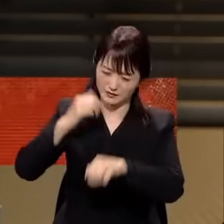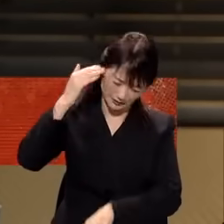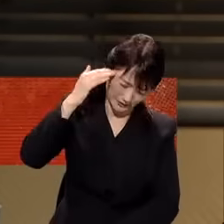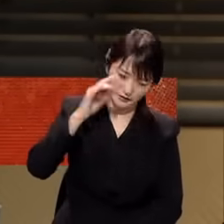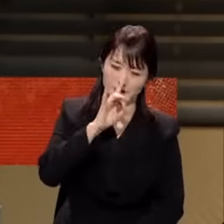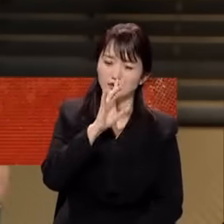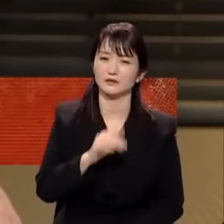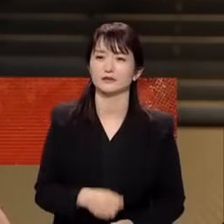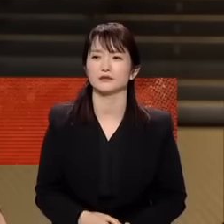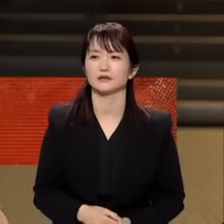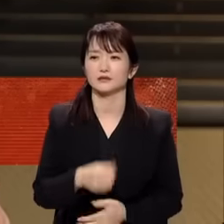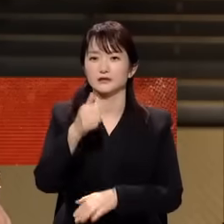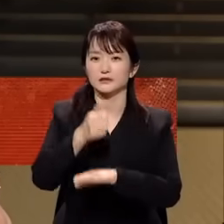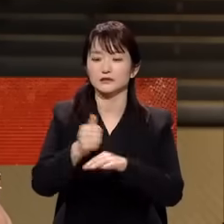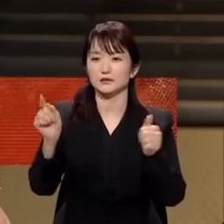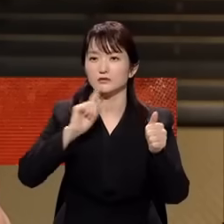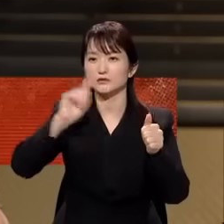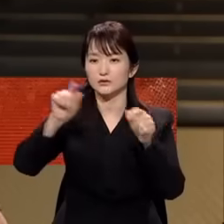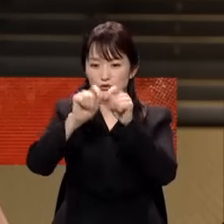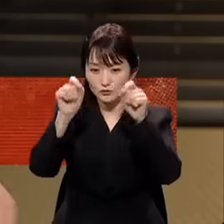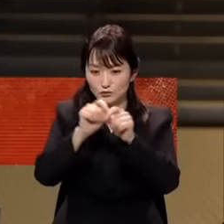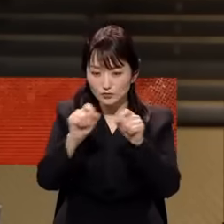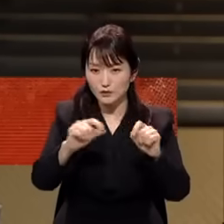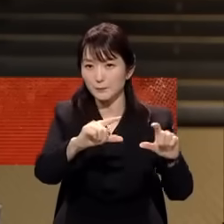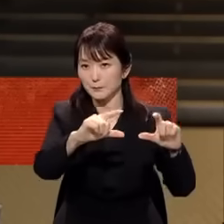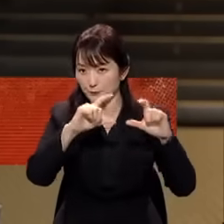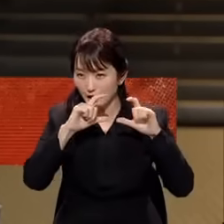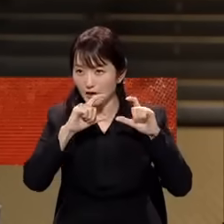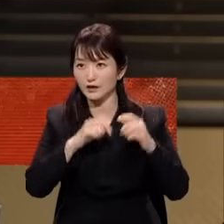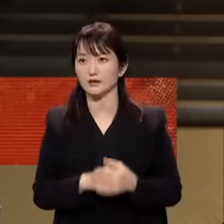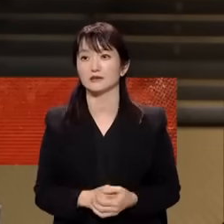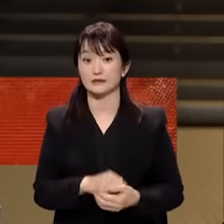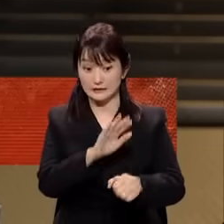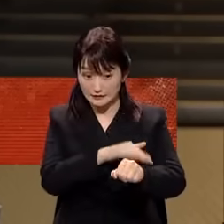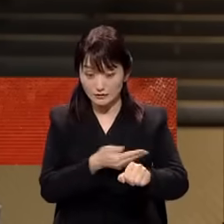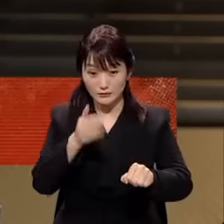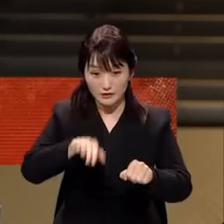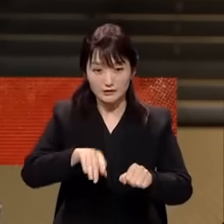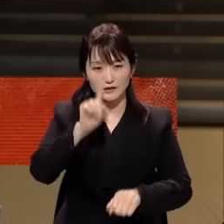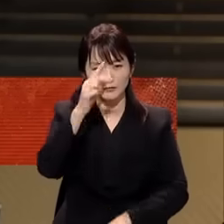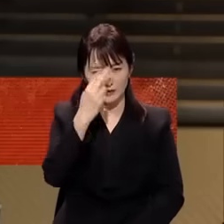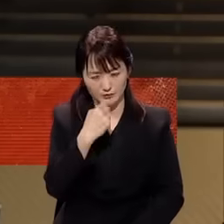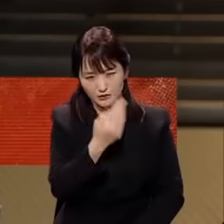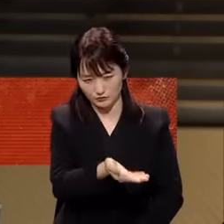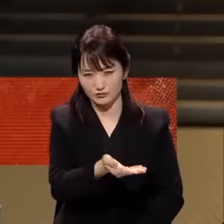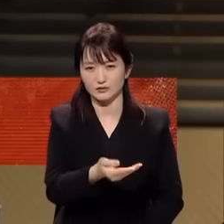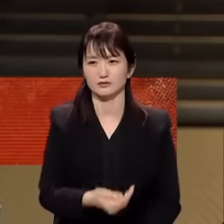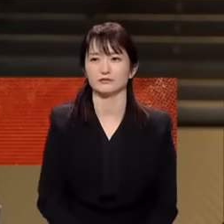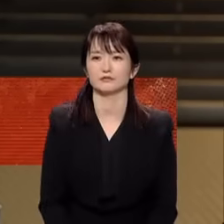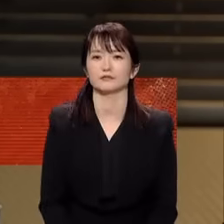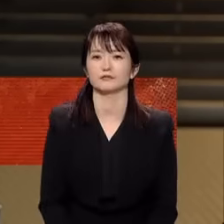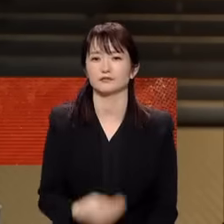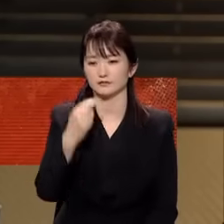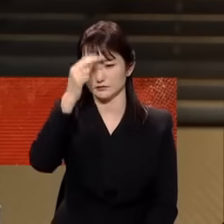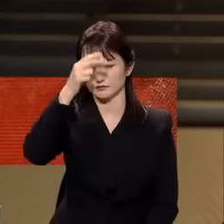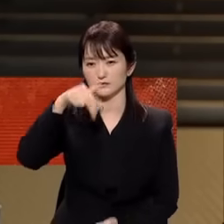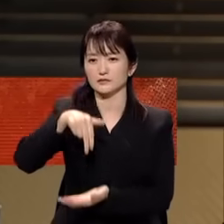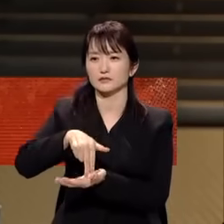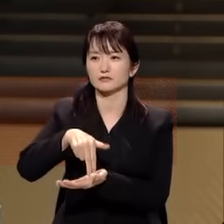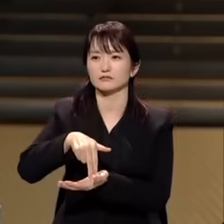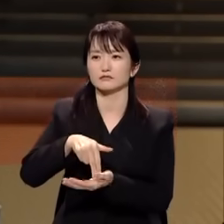이 결국 이거는 최종으로 기소유예 처분 검찰이 받았다는 건 잘못했지만 한번 봐준다 뜻이거든요. 검찰 입장에서도